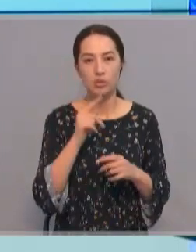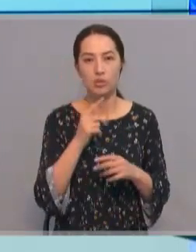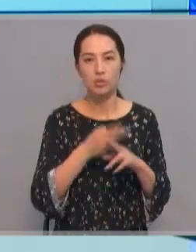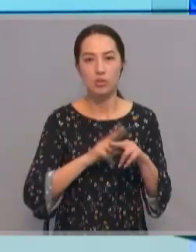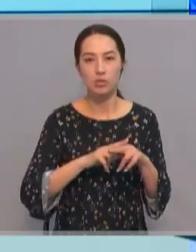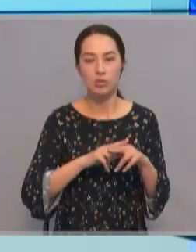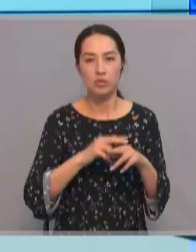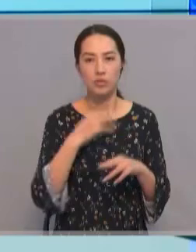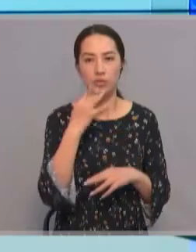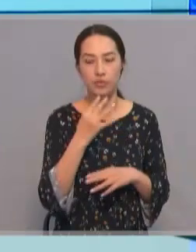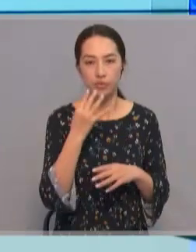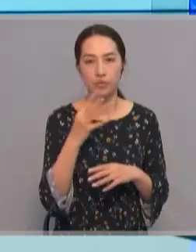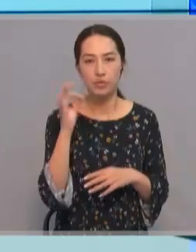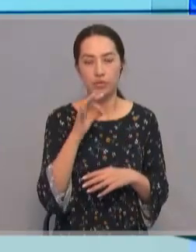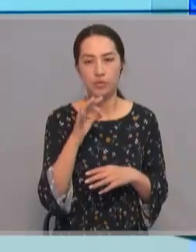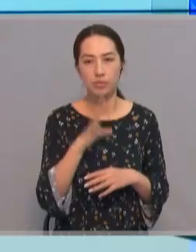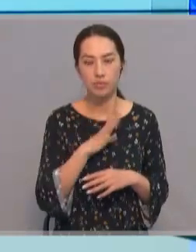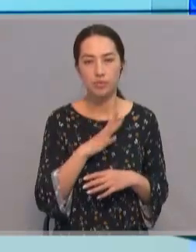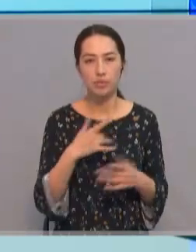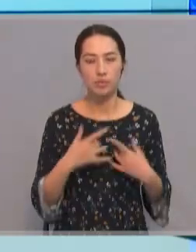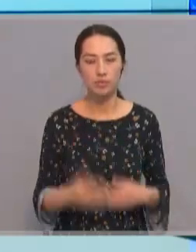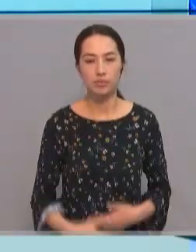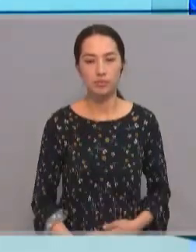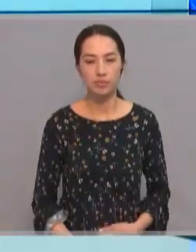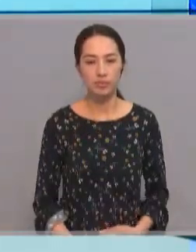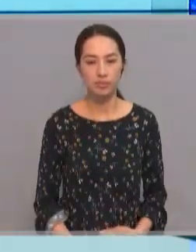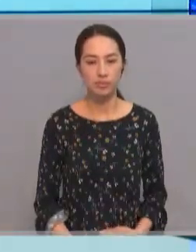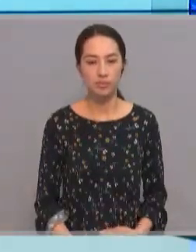учебного заведения отправились на путешествие в мир сказок.